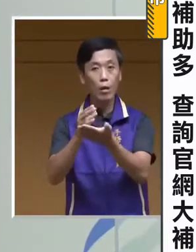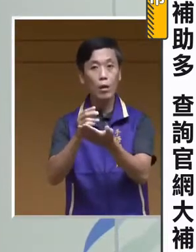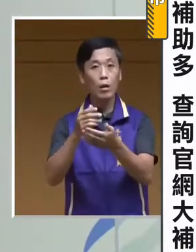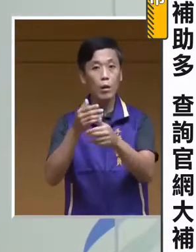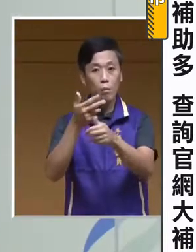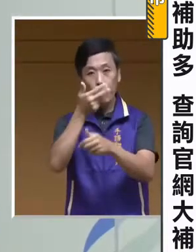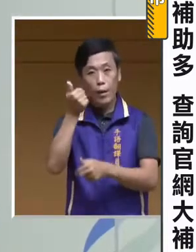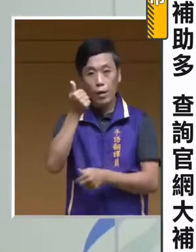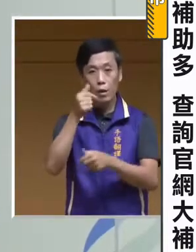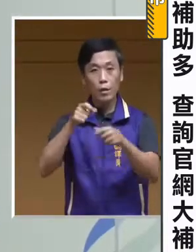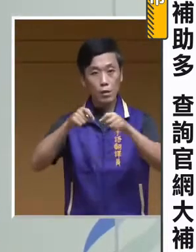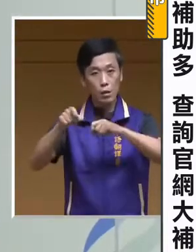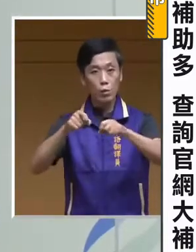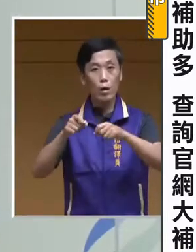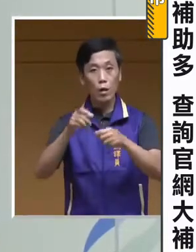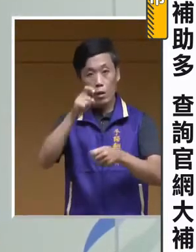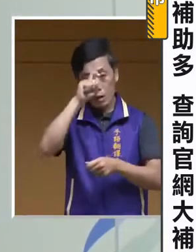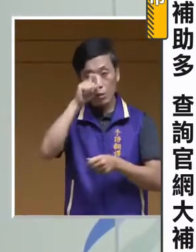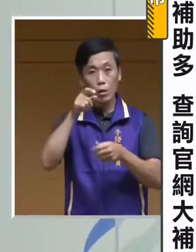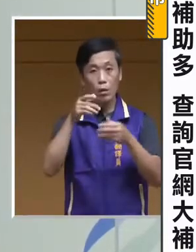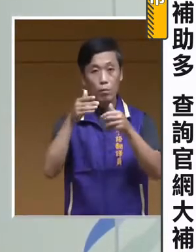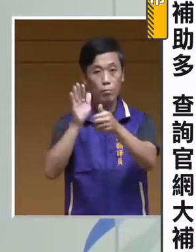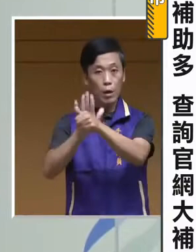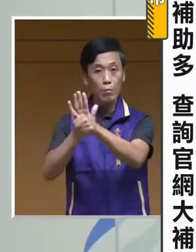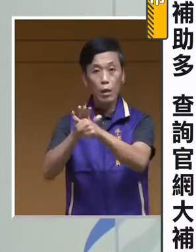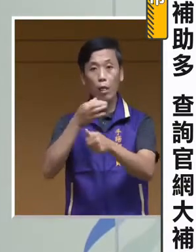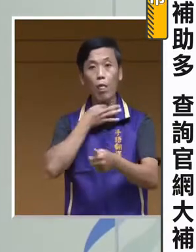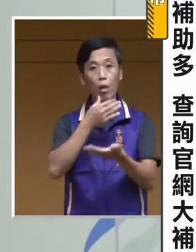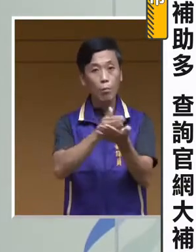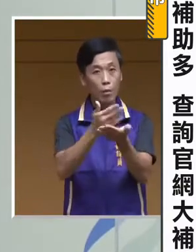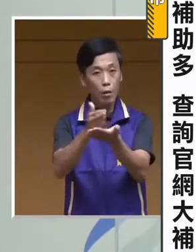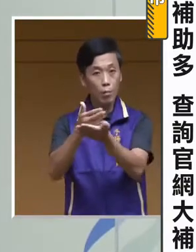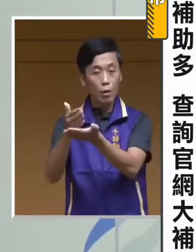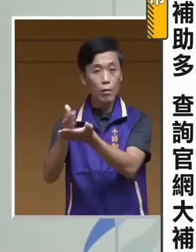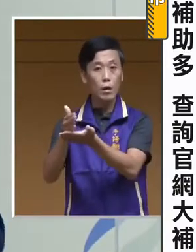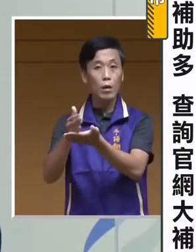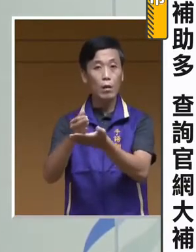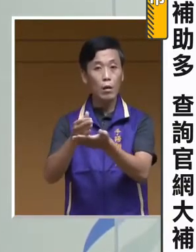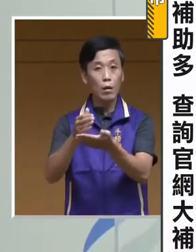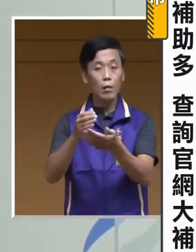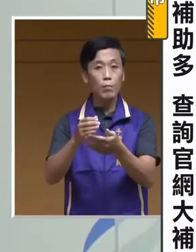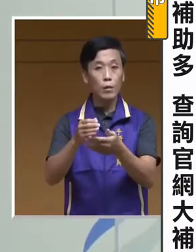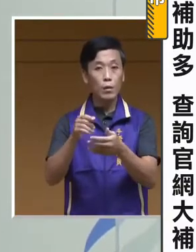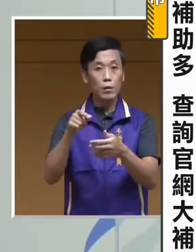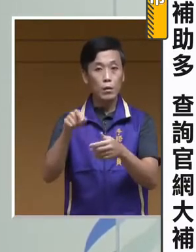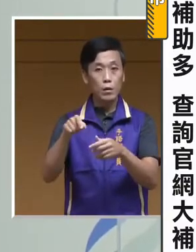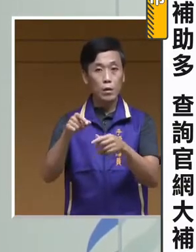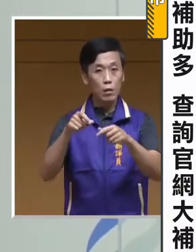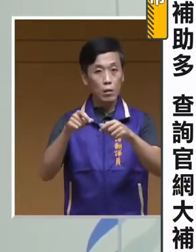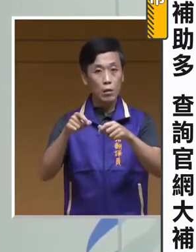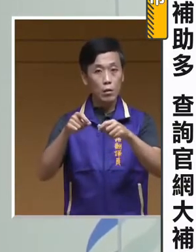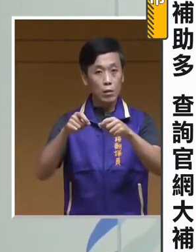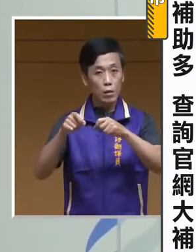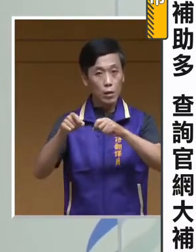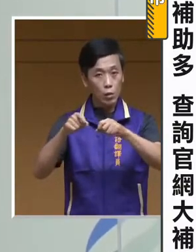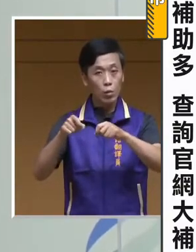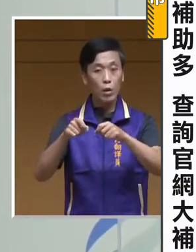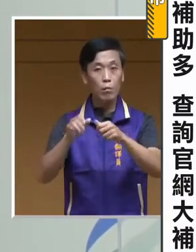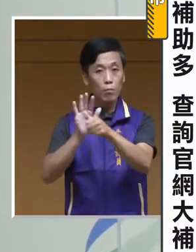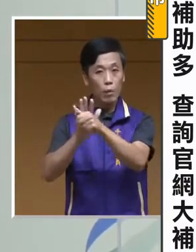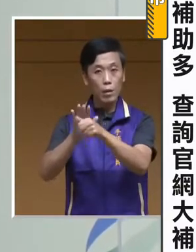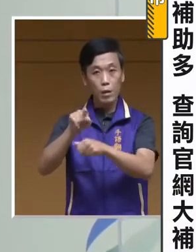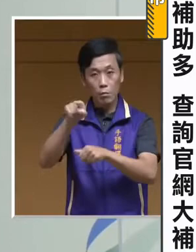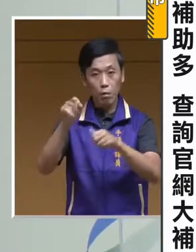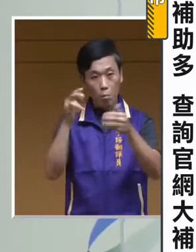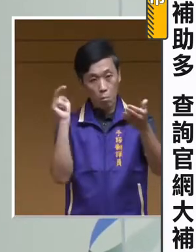们希望借由这样子纾困便利的这样子一个中整的这个网页，能够让大家很容易的了解